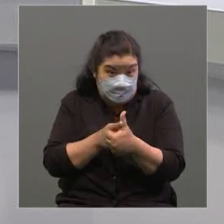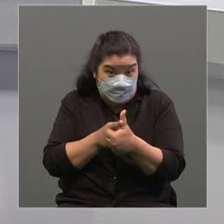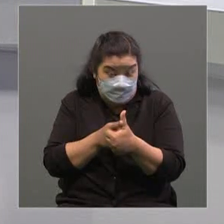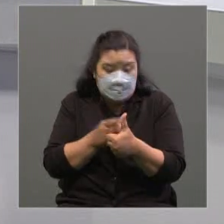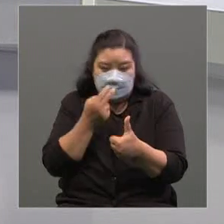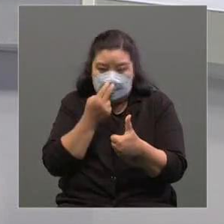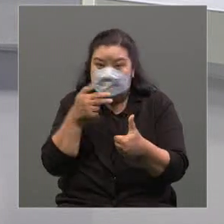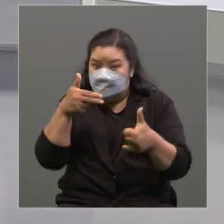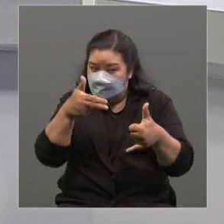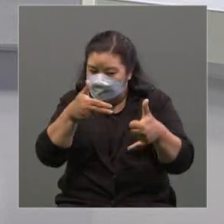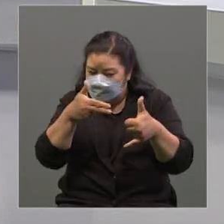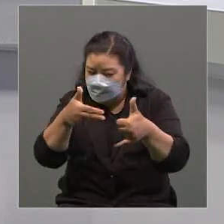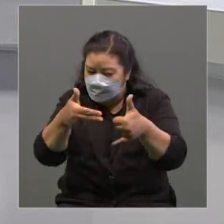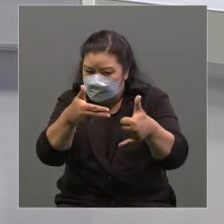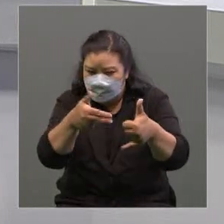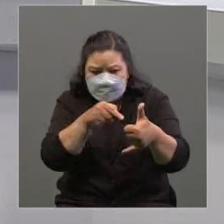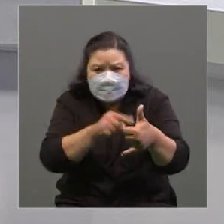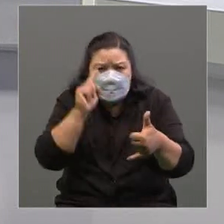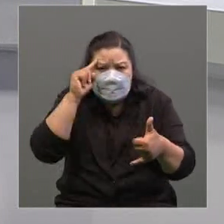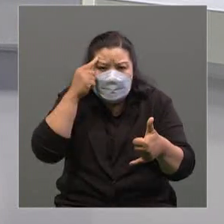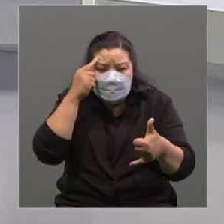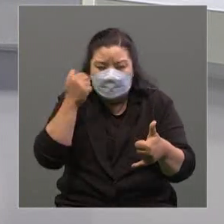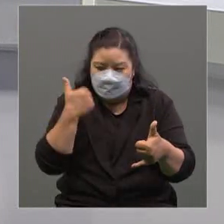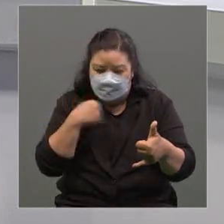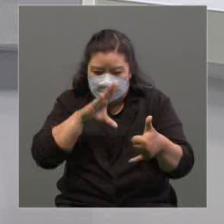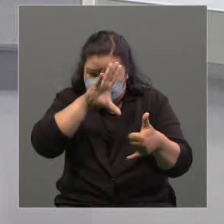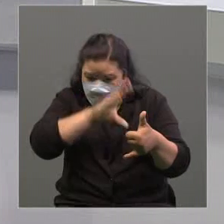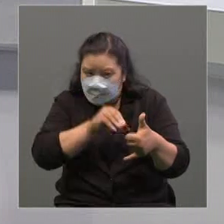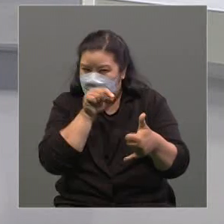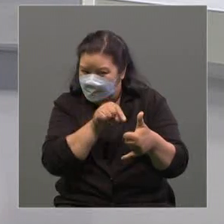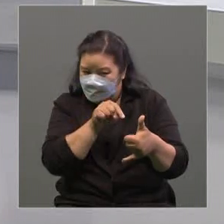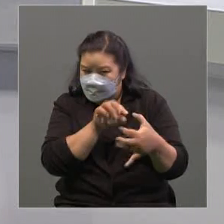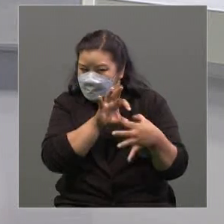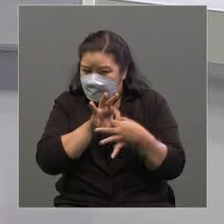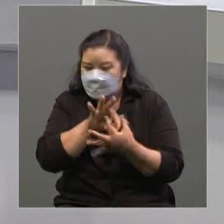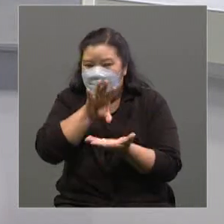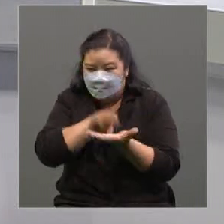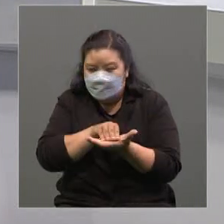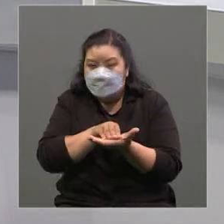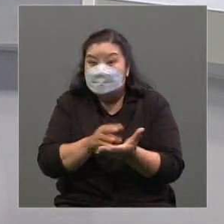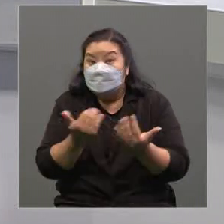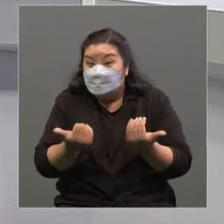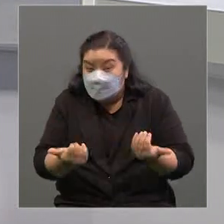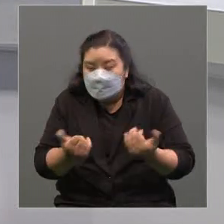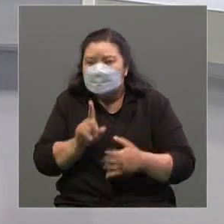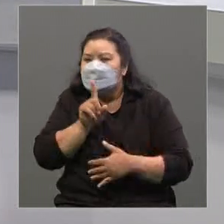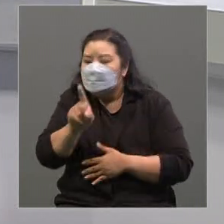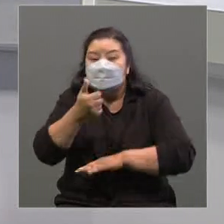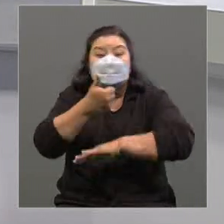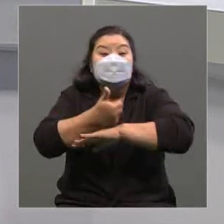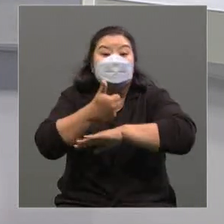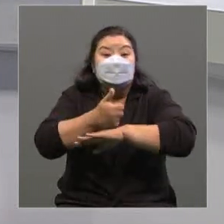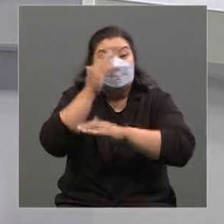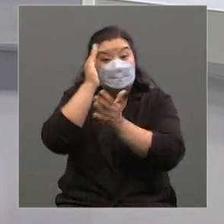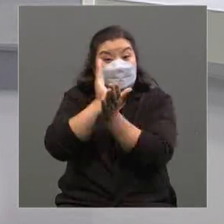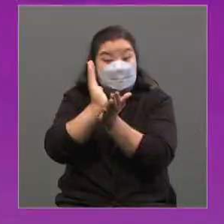เดินทางไปสถานที่แห่งหนึ่งมีจับภาพรถต้องสงสัยไว้ได้ด้วยนะคะวันนี้เนี่ยผู้สื่อข่าวสอบถามจากทางผู้บัญชาการตำรวจแห่งช